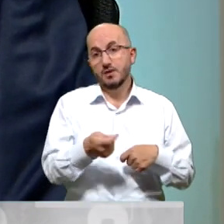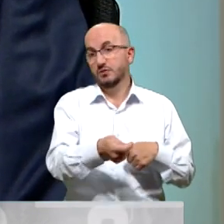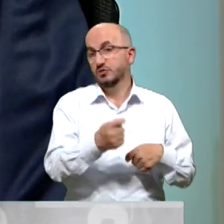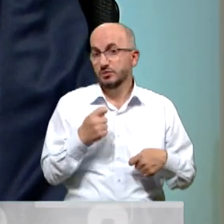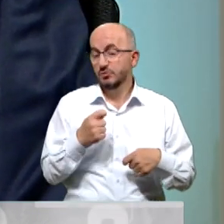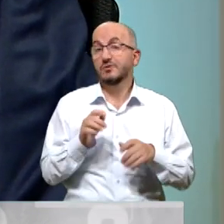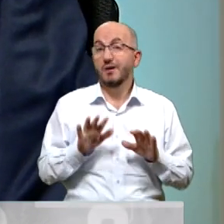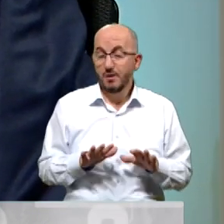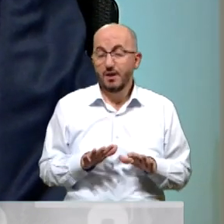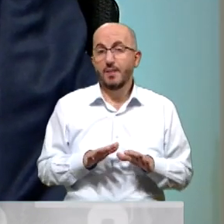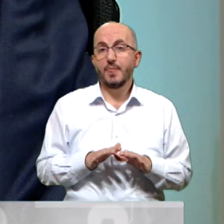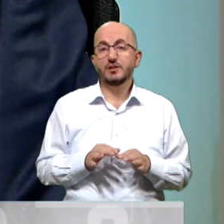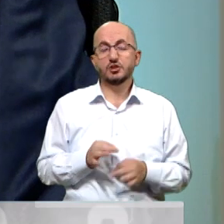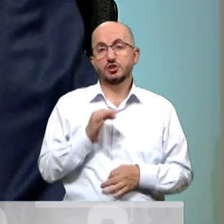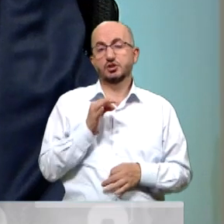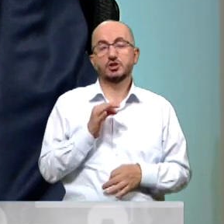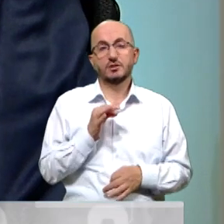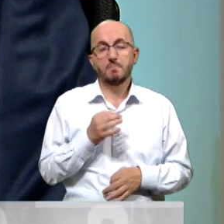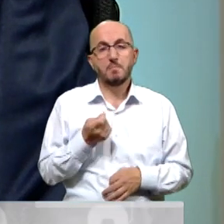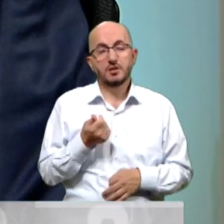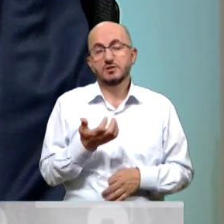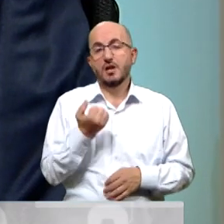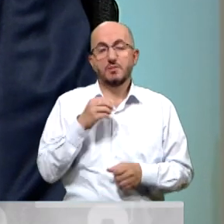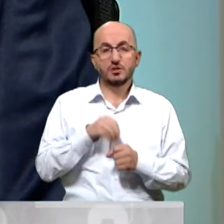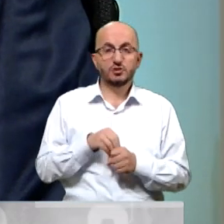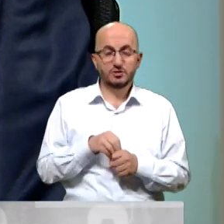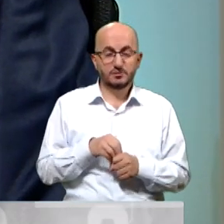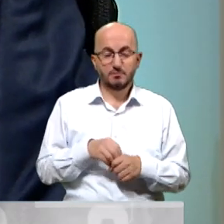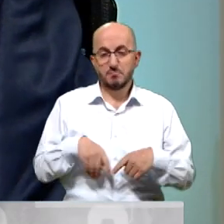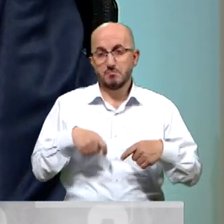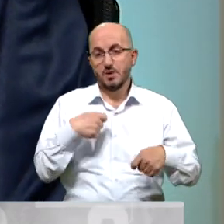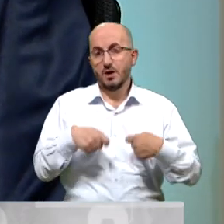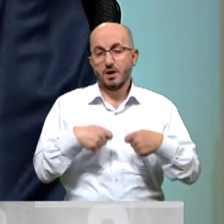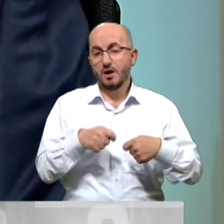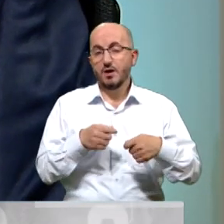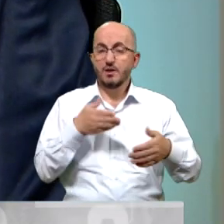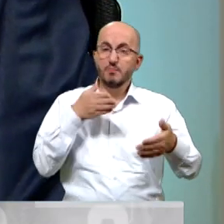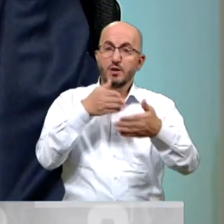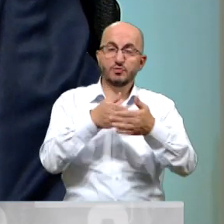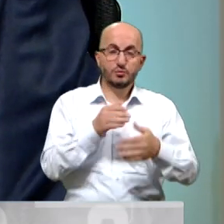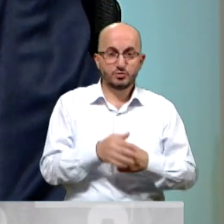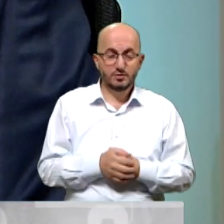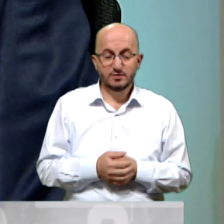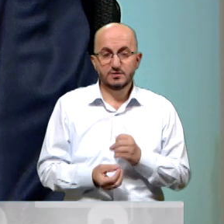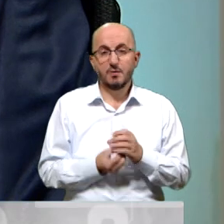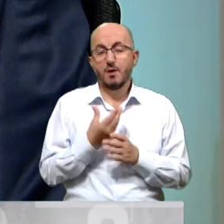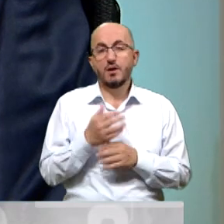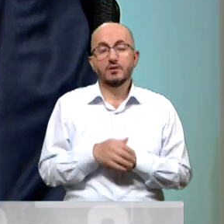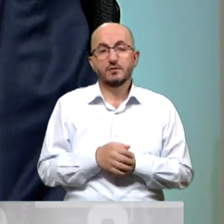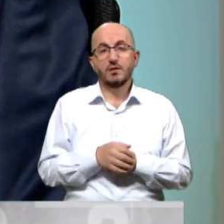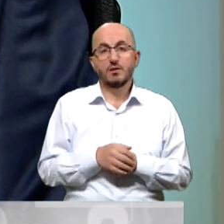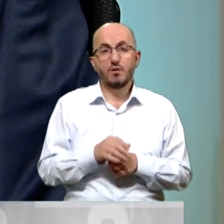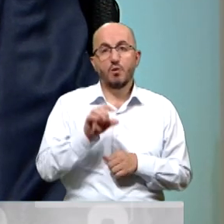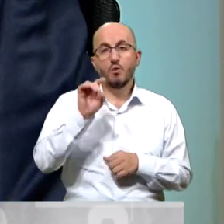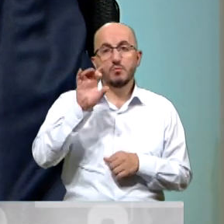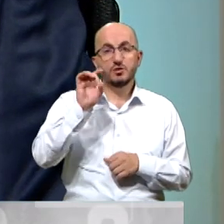ama mesela kişi parasını almak için ilgili bankaya bizzat başvursa, sabahleyin